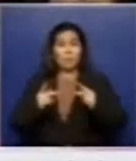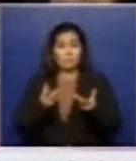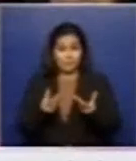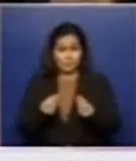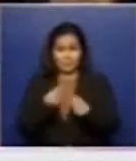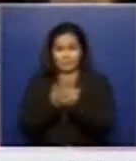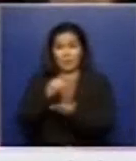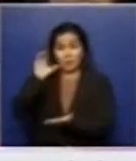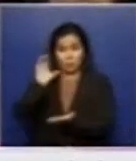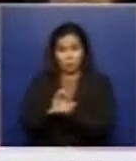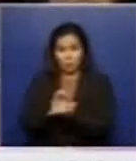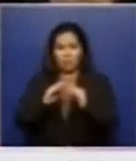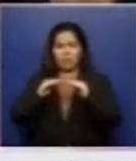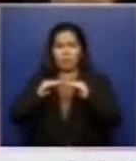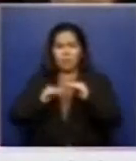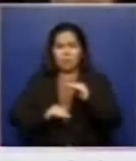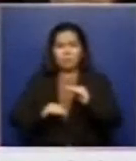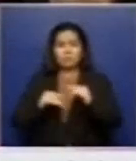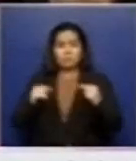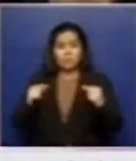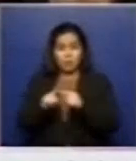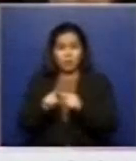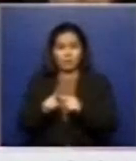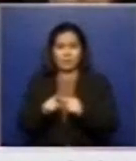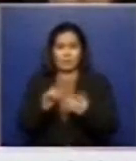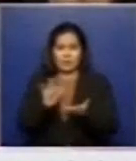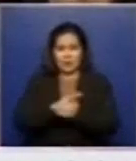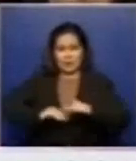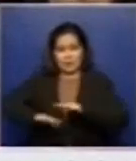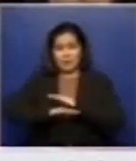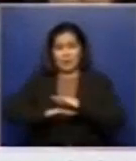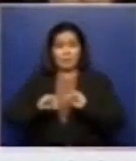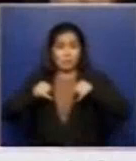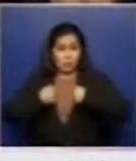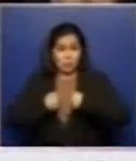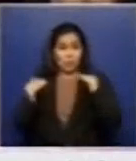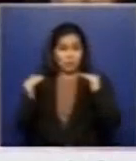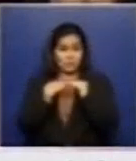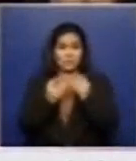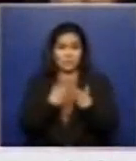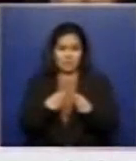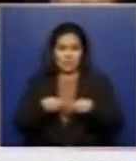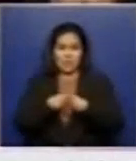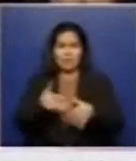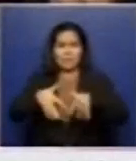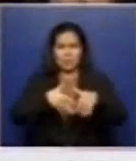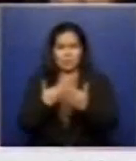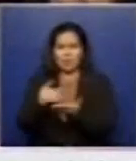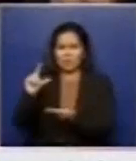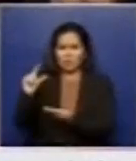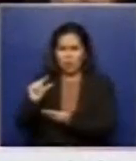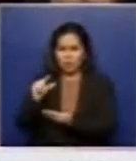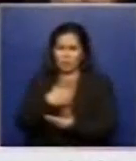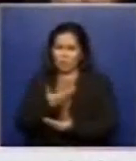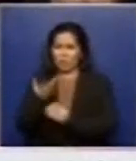ได้รับงบประมาณลดลงในการเร่งรัดออกเอกสารสิทธิ์ให้กับพี่น้องประชาชนผมอยากให้ท่านนายกเพิ่มง